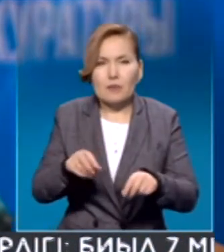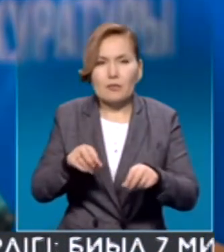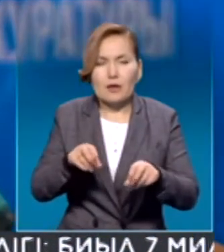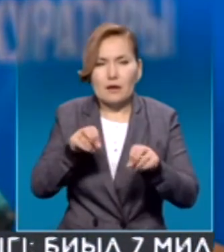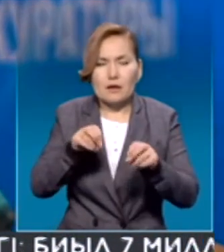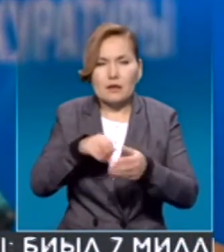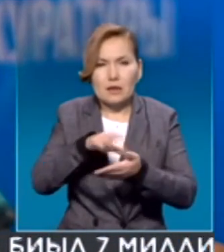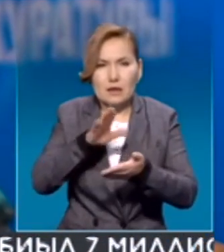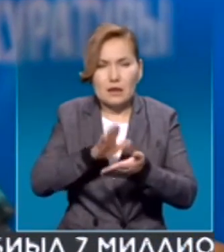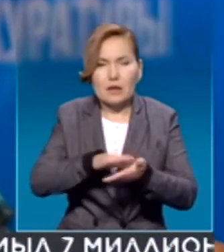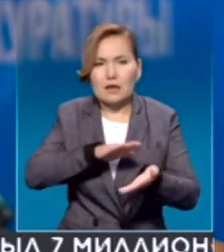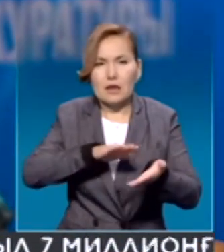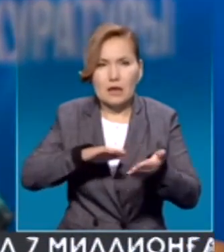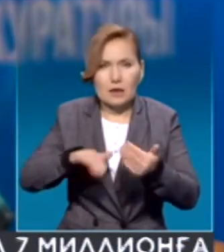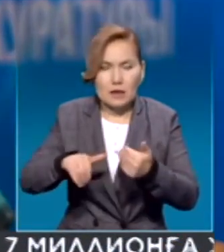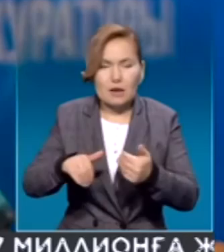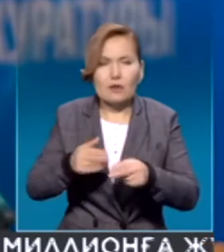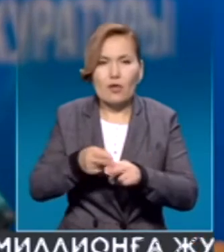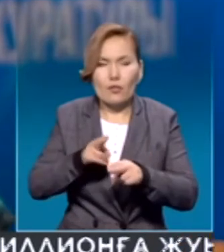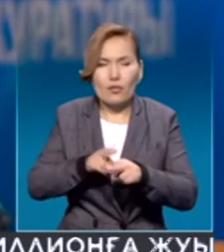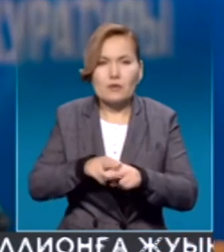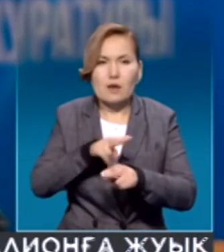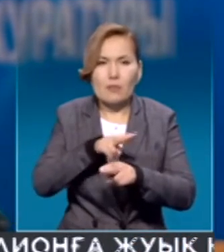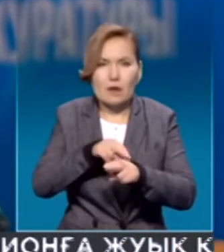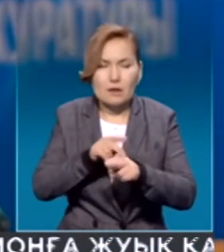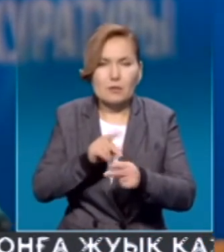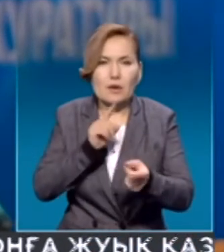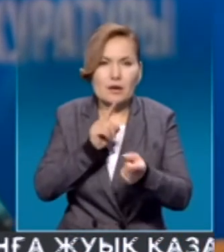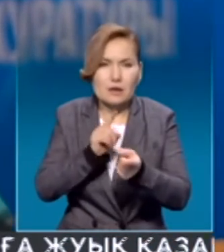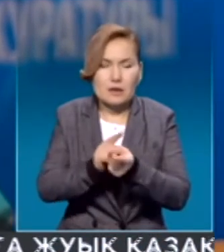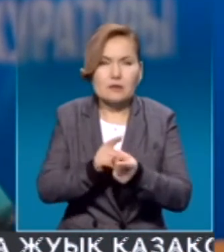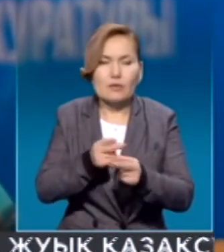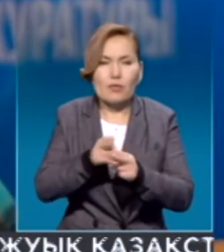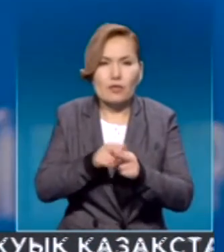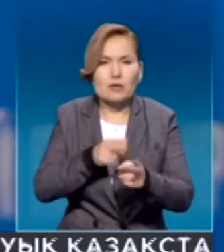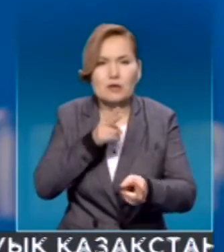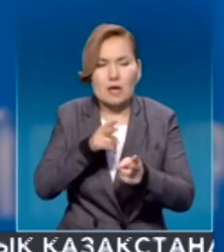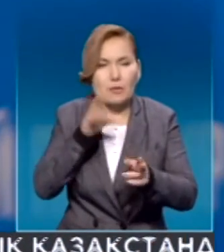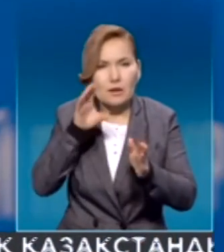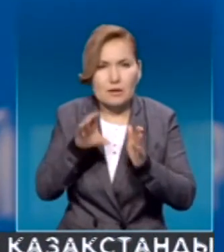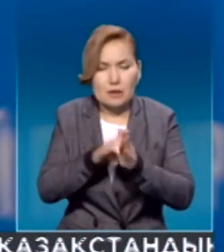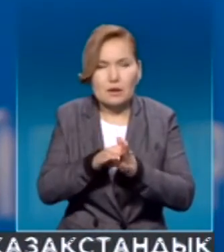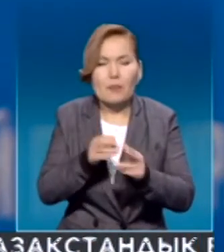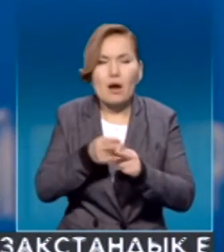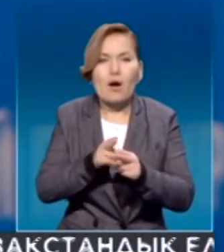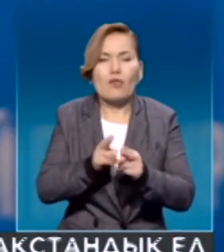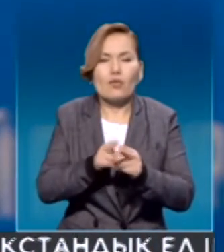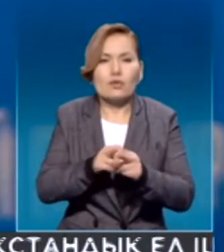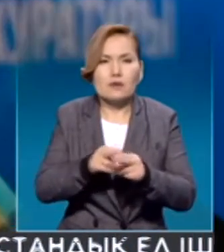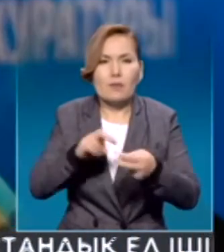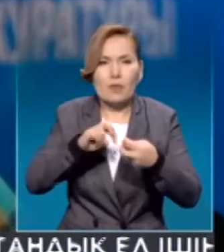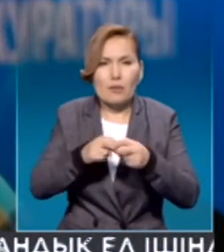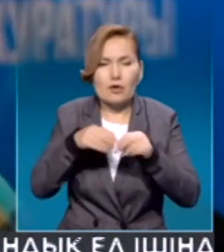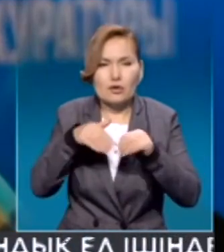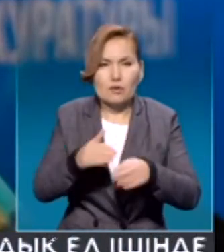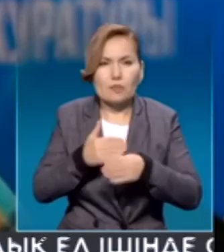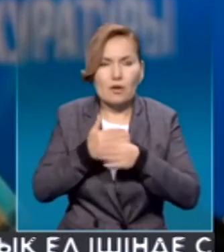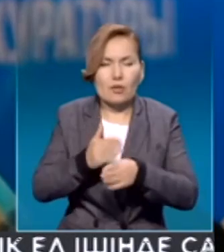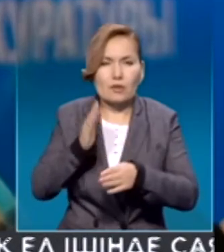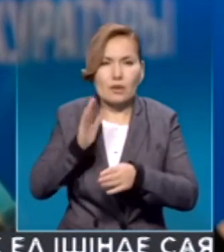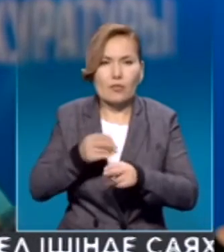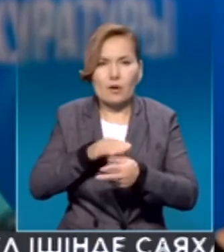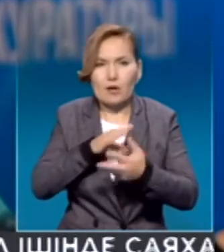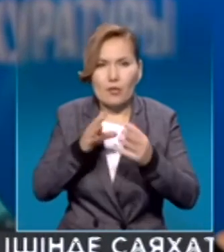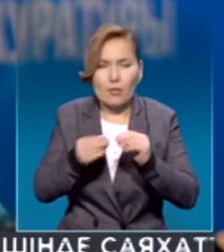тіркеледі. Оның енді заң шешімін бақылап, қадағалап соңына дейін жеткіземіз. 15 күн ішінде қарап отырсамыз. Ерекше